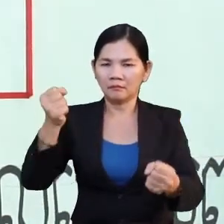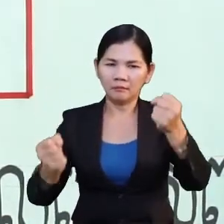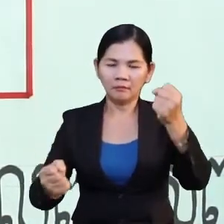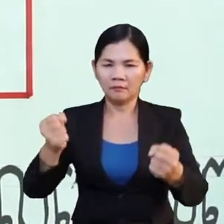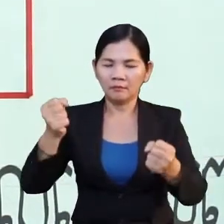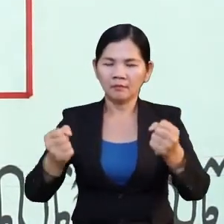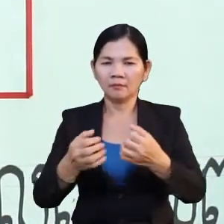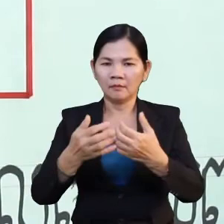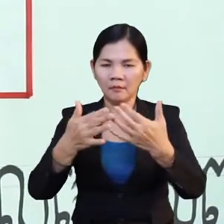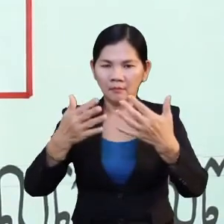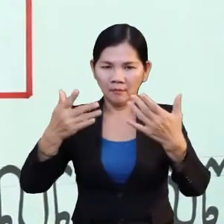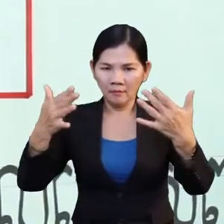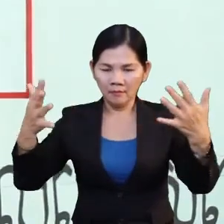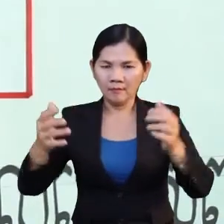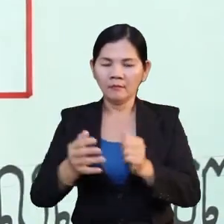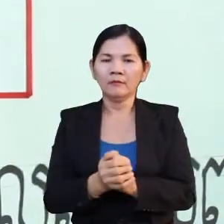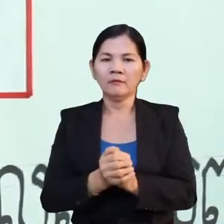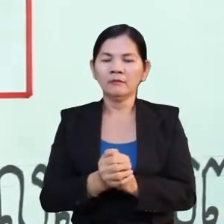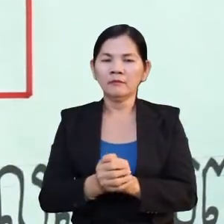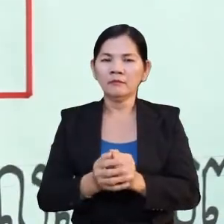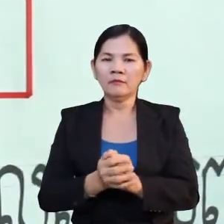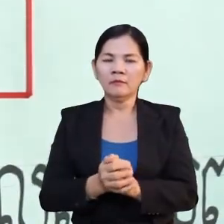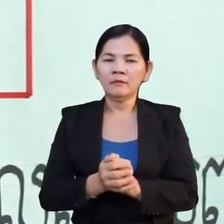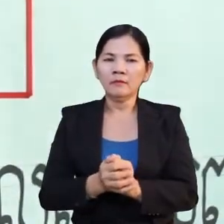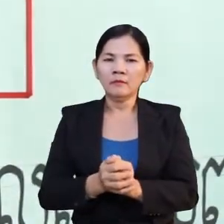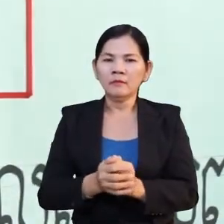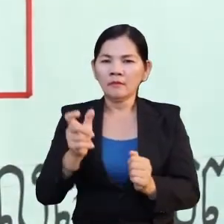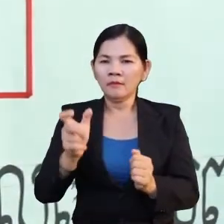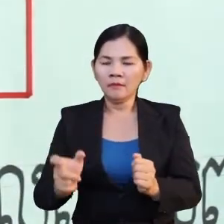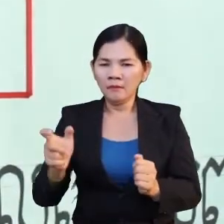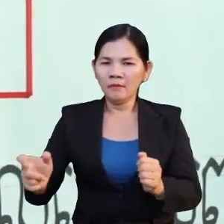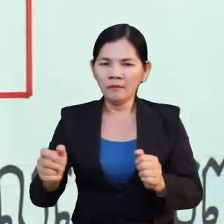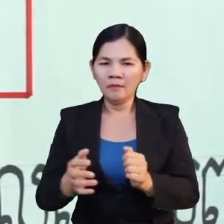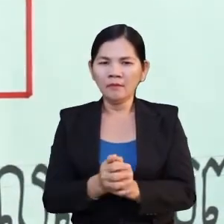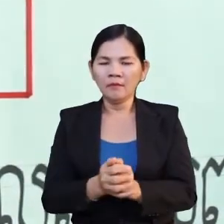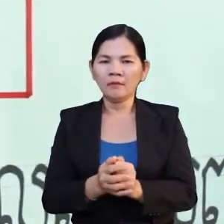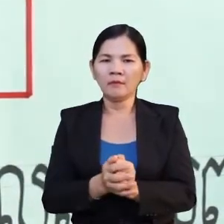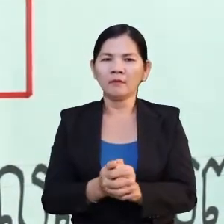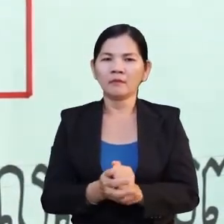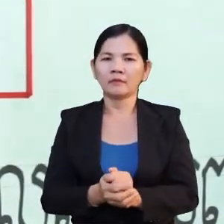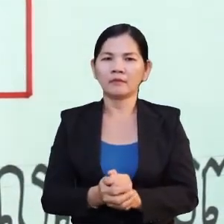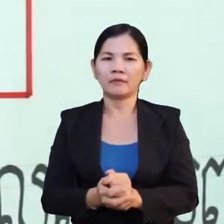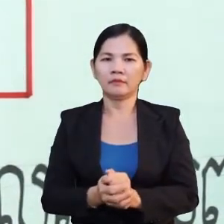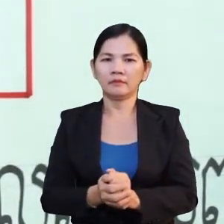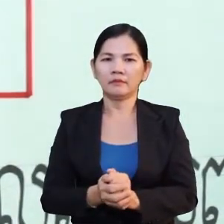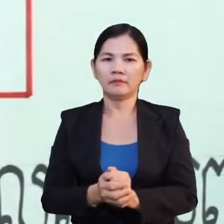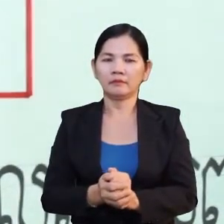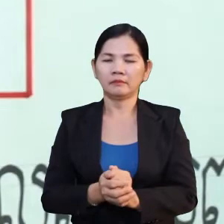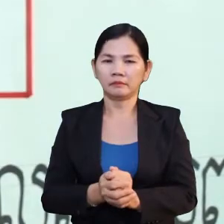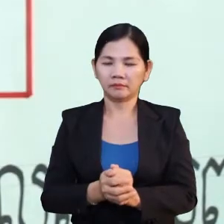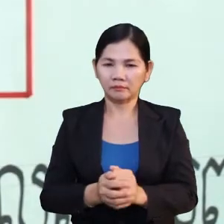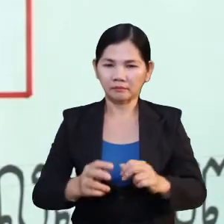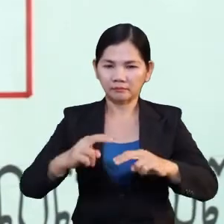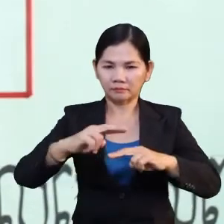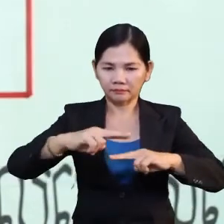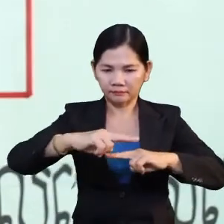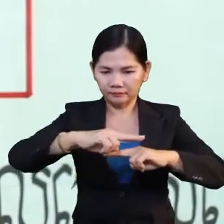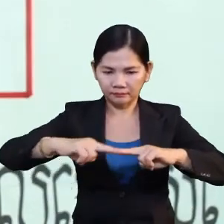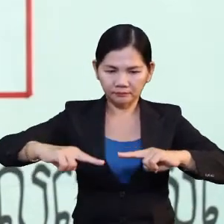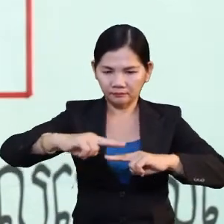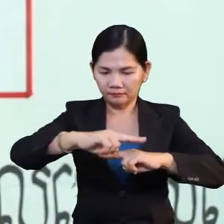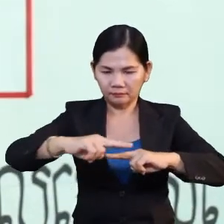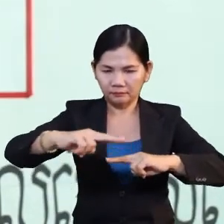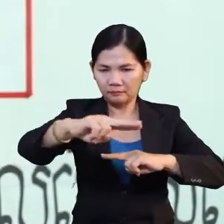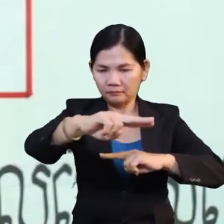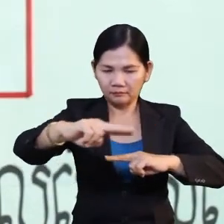ច្រើនណាកូនណាហើយមើលមានឃើញអីទៀតកូនក្រៅពីមនុស្សនឹងឡានចាឃើញមានគំនូ